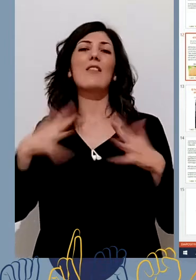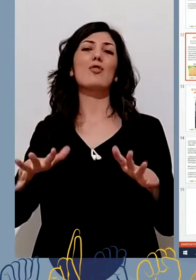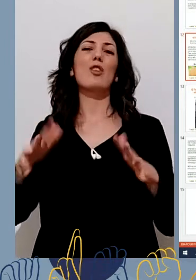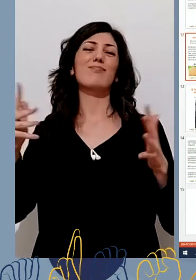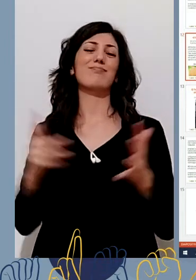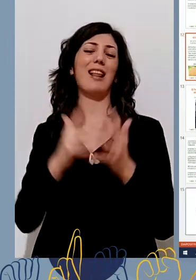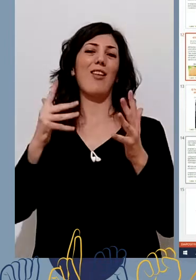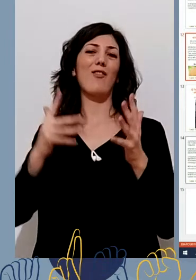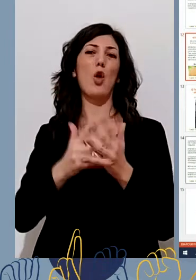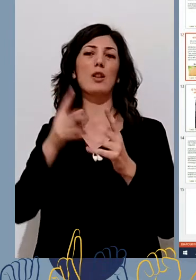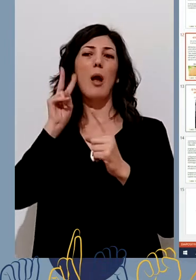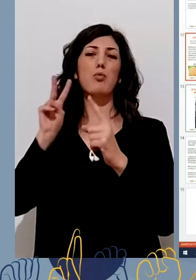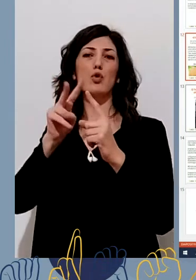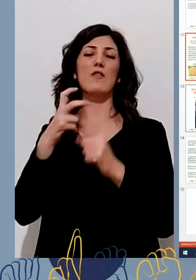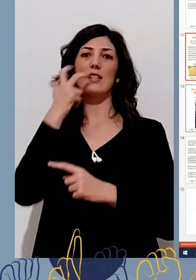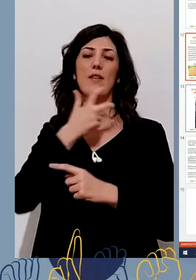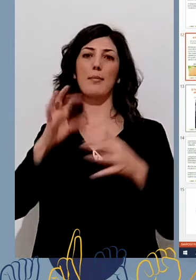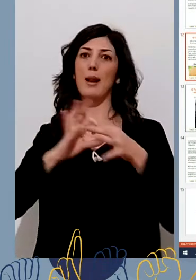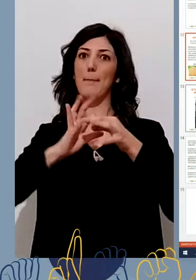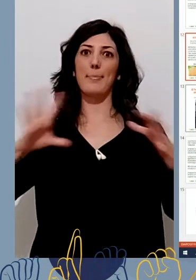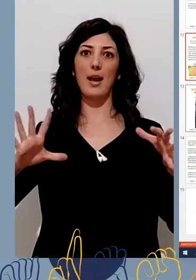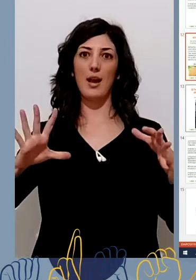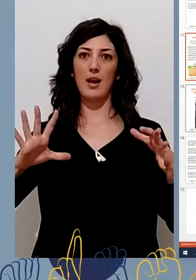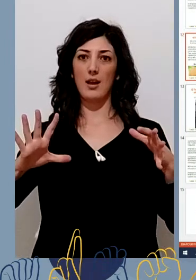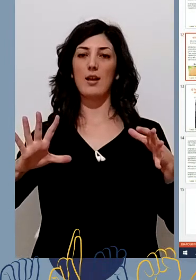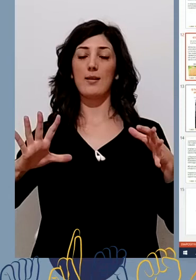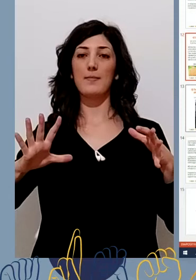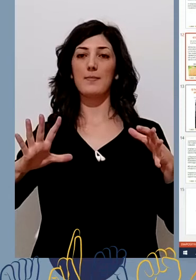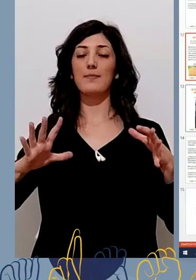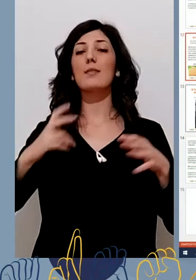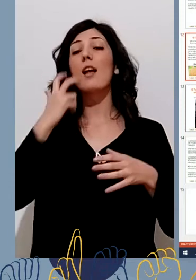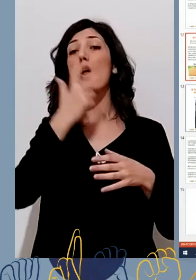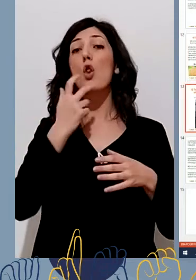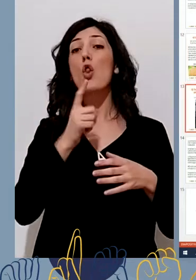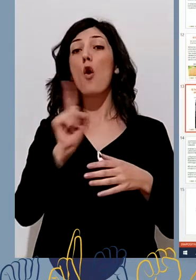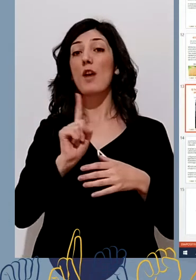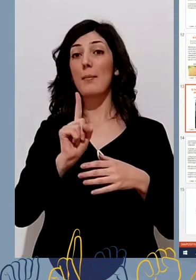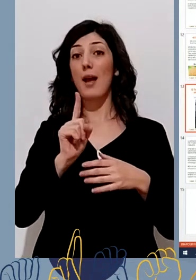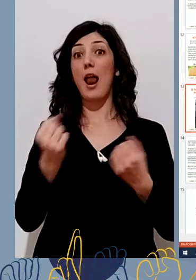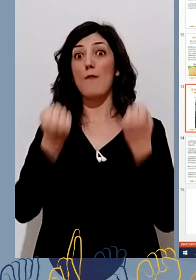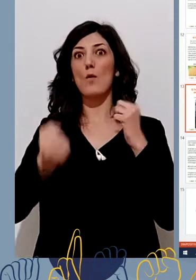vista verbale. E ovviamente è sempre più forte il non verbale. Possiamo andare avanti?